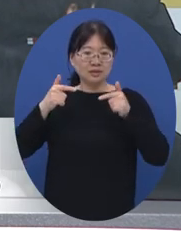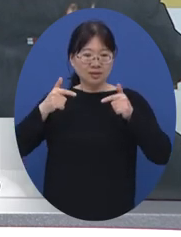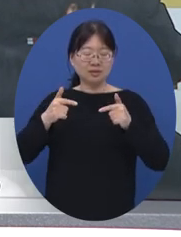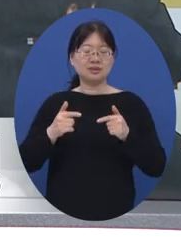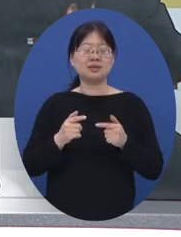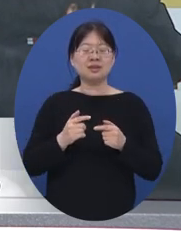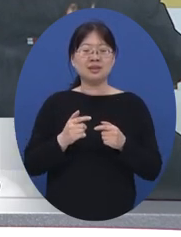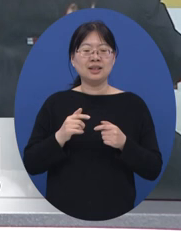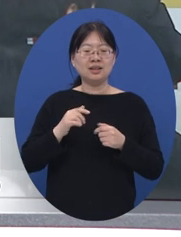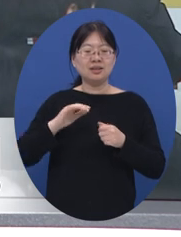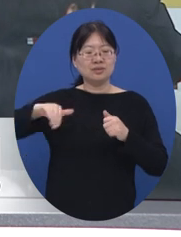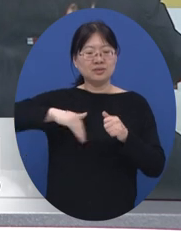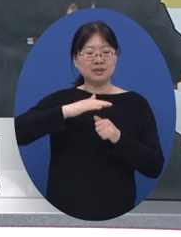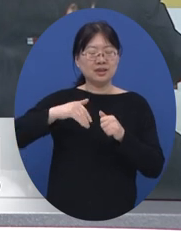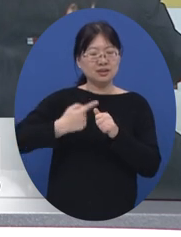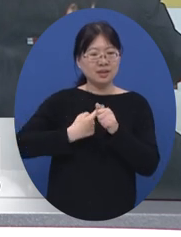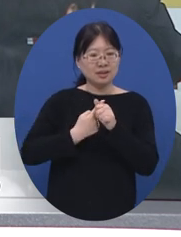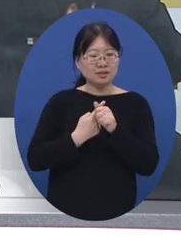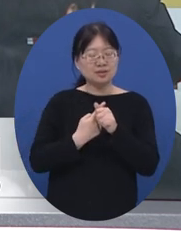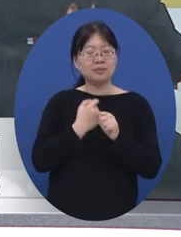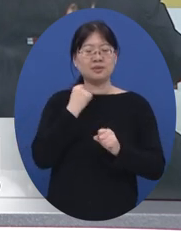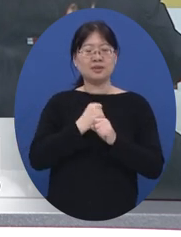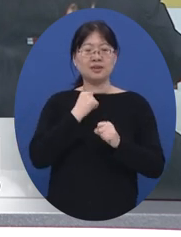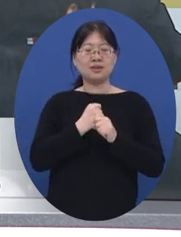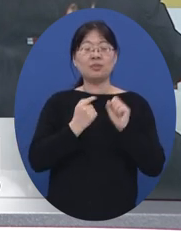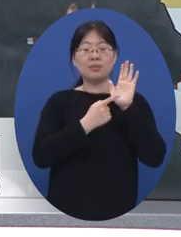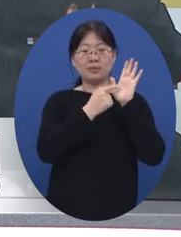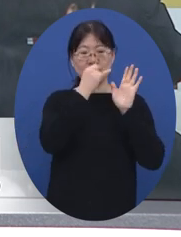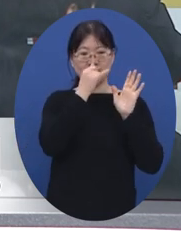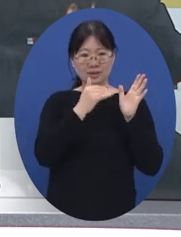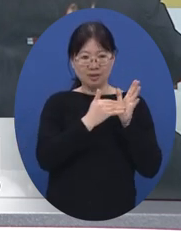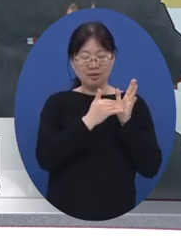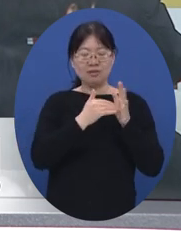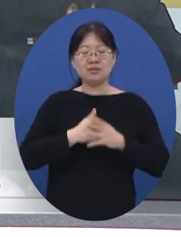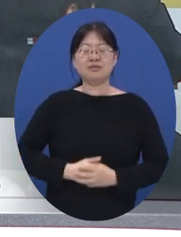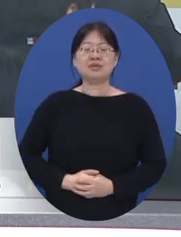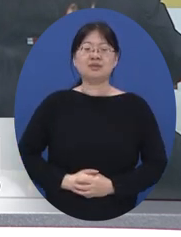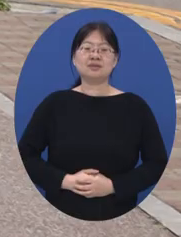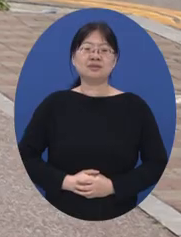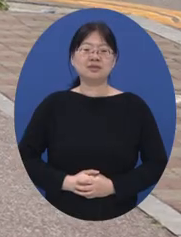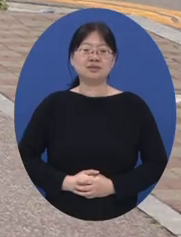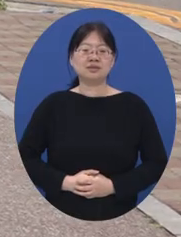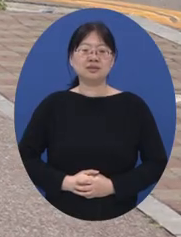활성화를 위한 생태계를 조성하겠다고 발표했습니다. 자세한 내용 취재했습니다.